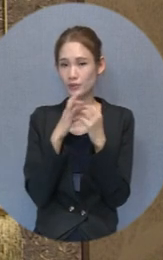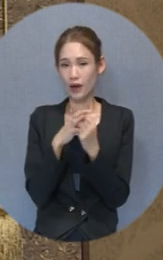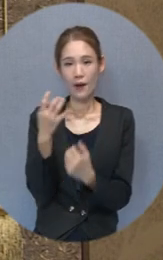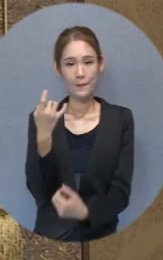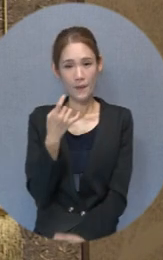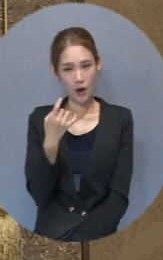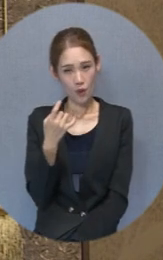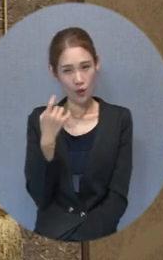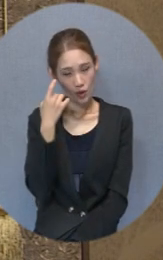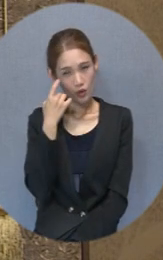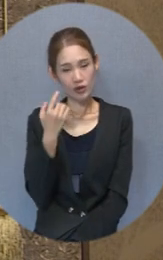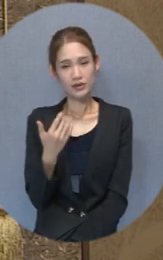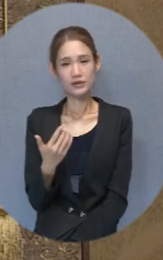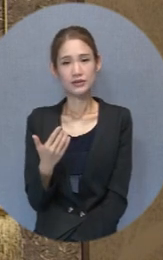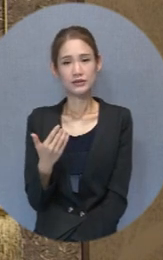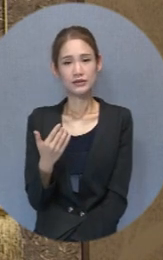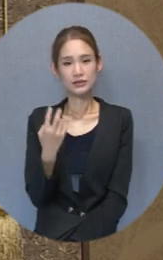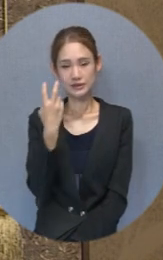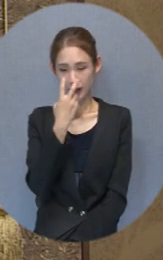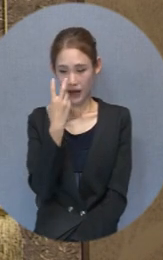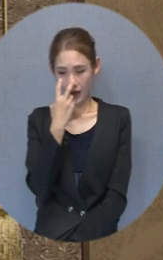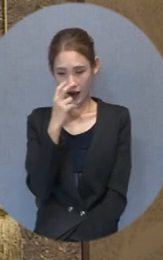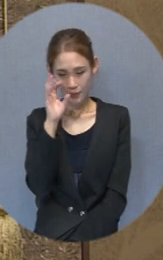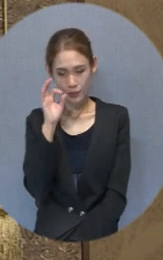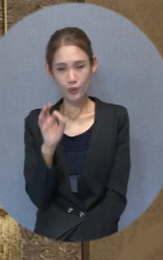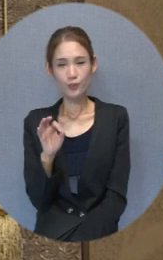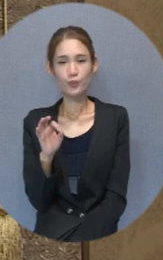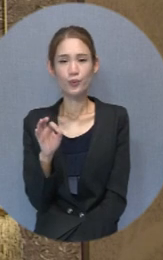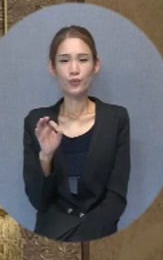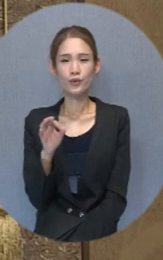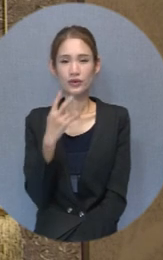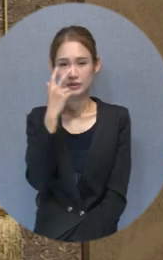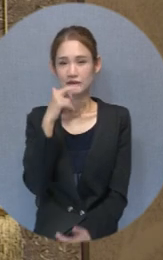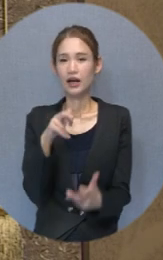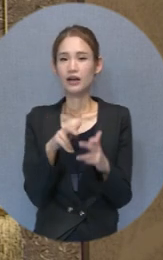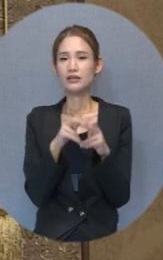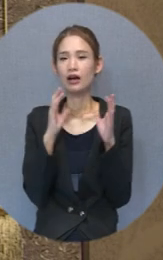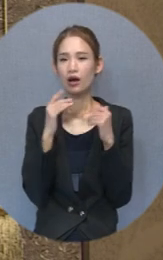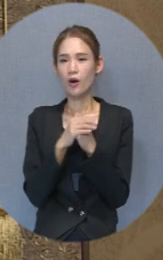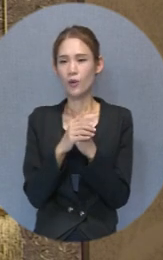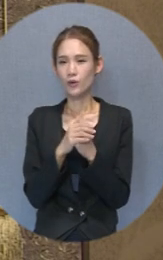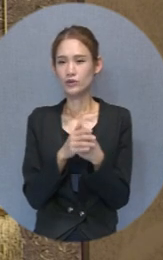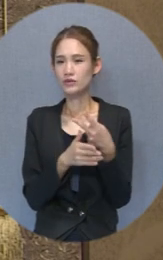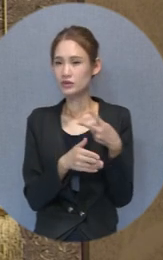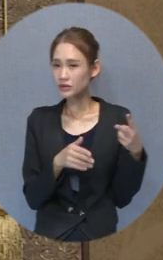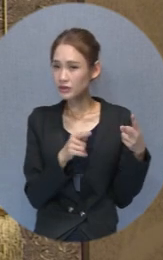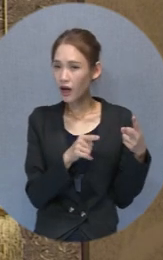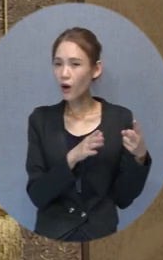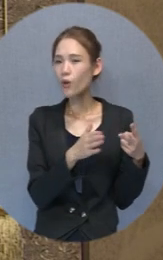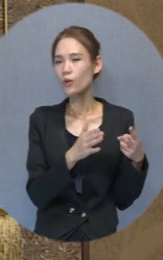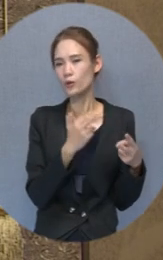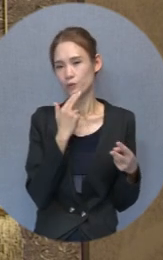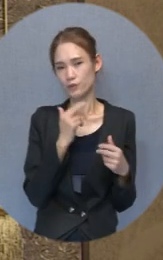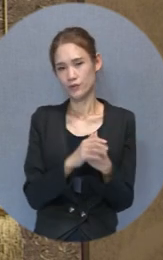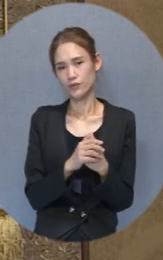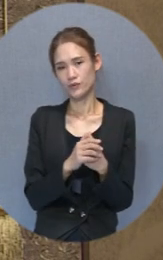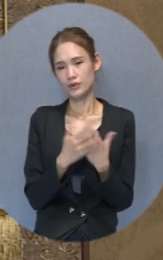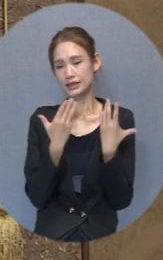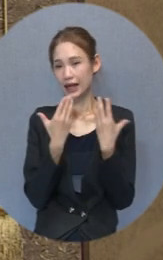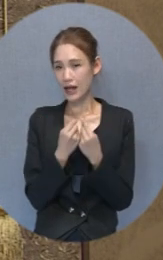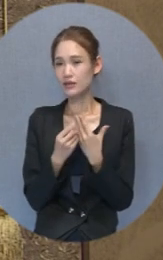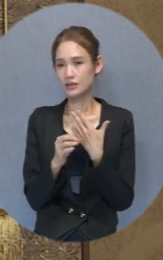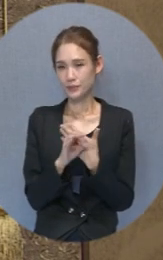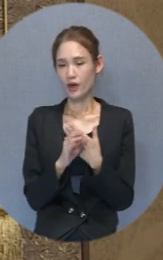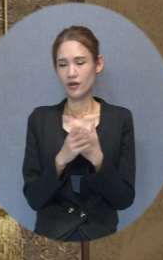통해서 배우게 되는지를 살펴보면은 시각장애 아동들은 그게 없는 거예요. 네, 그러니까 예를